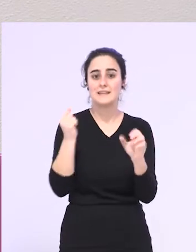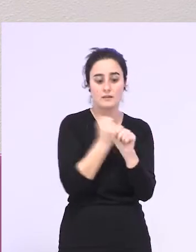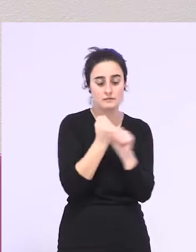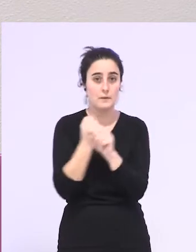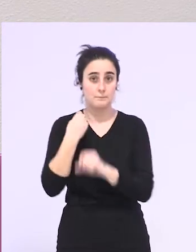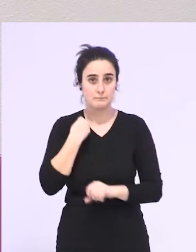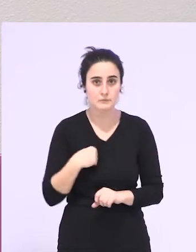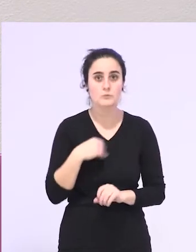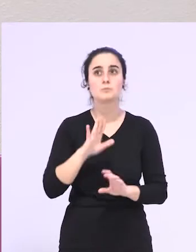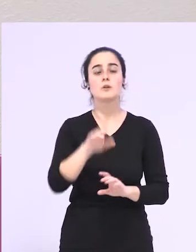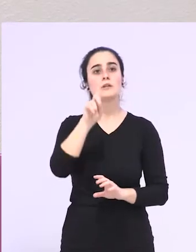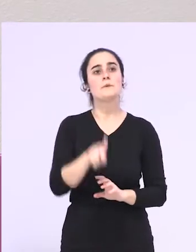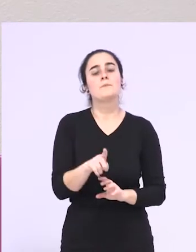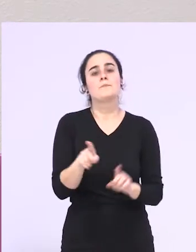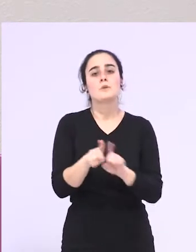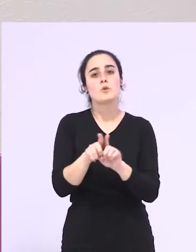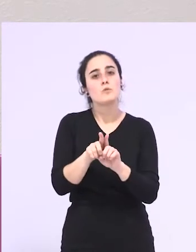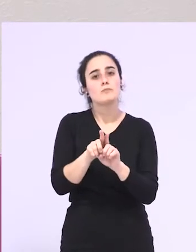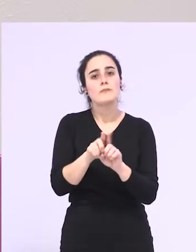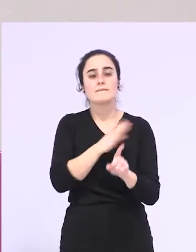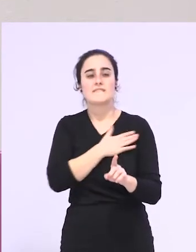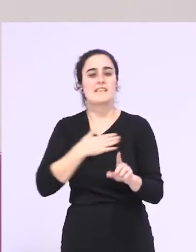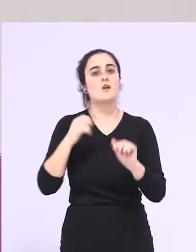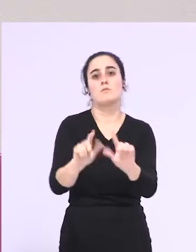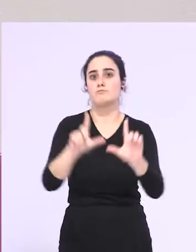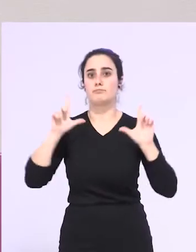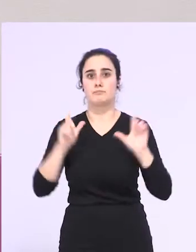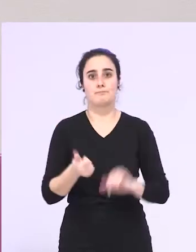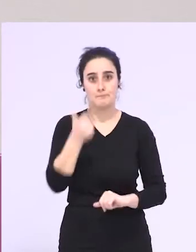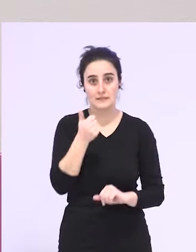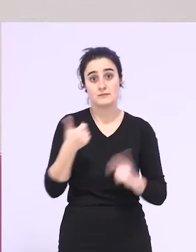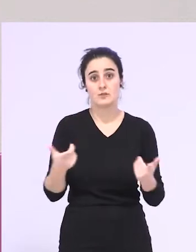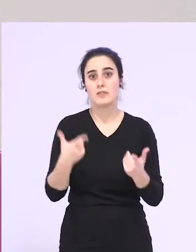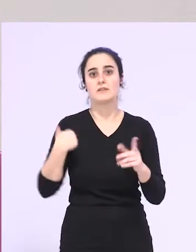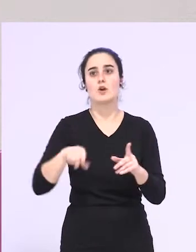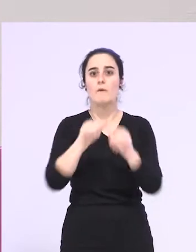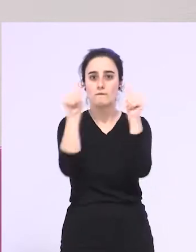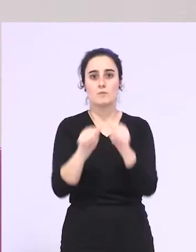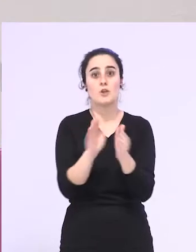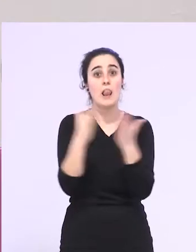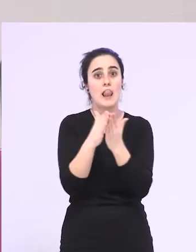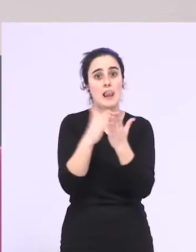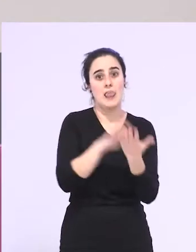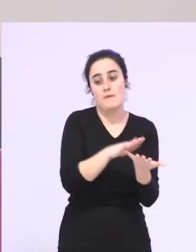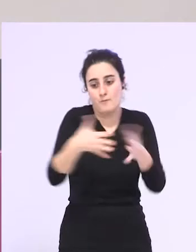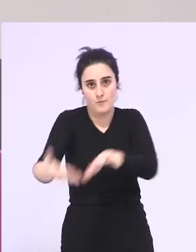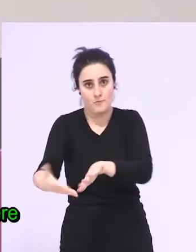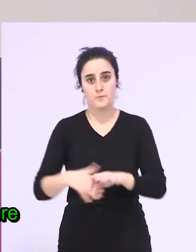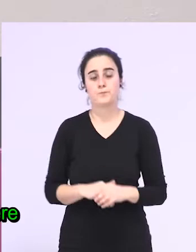nolabait bestelako garrantzi bat eman nahi zaienak eta ondorioz liburu formatuan edo jasotzen direnak,